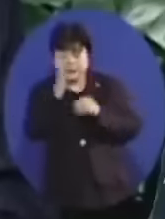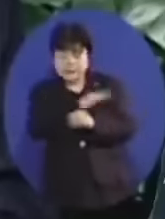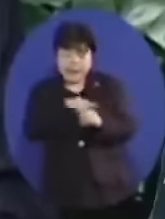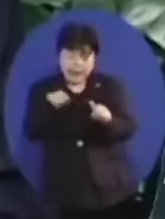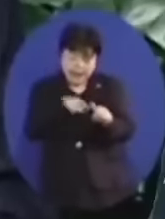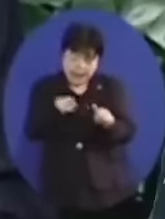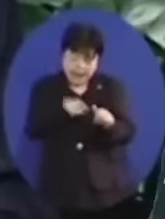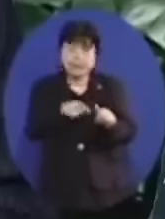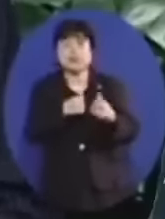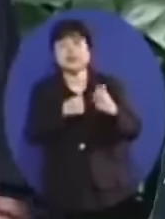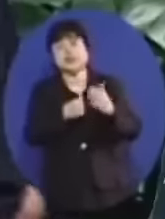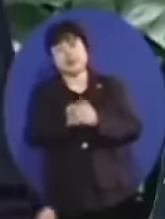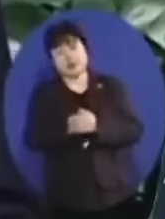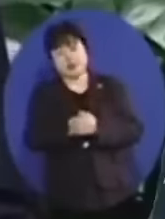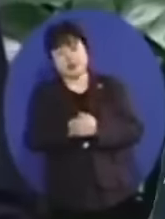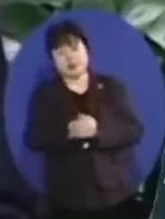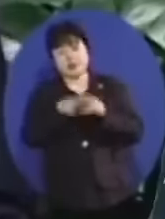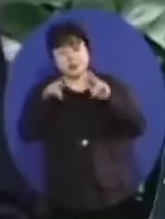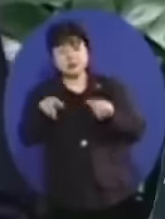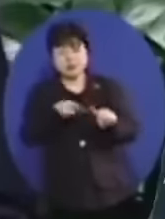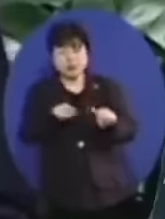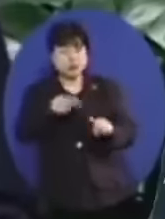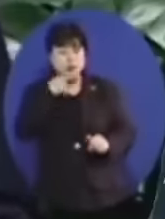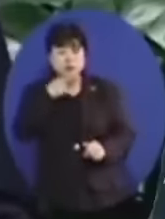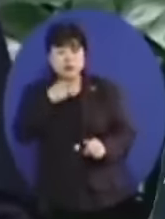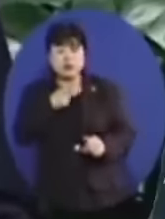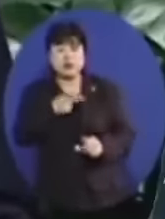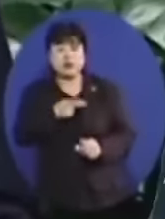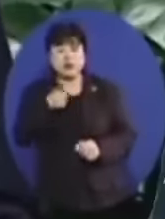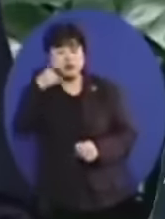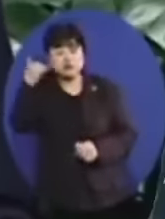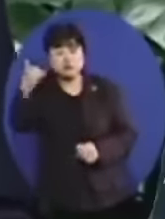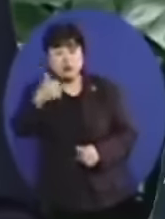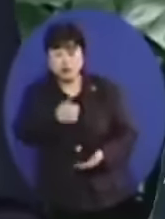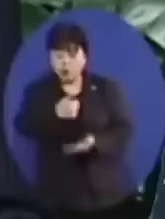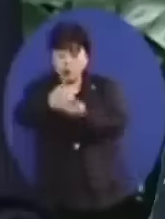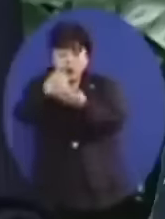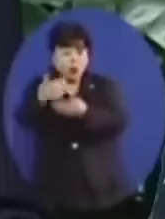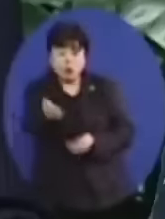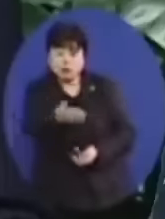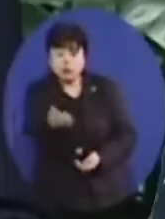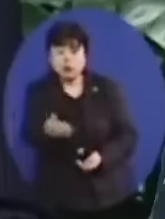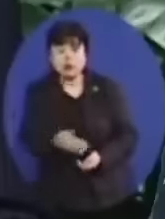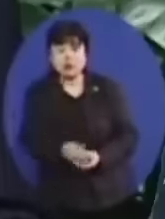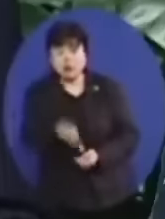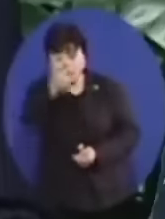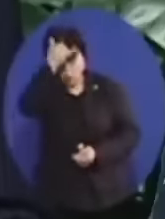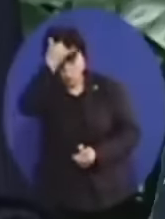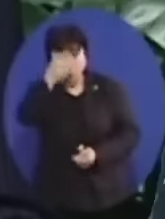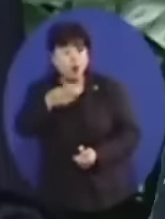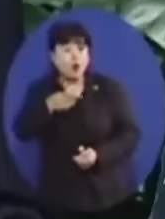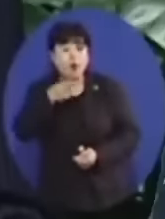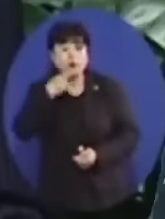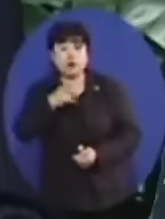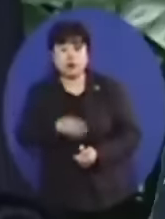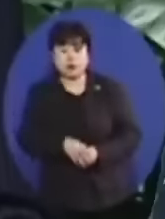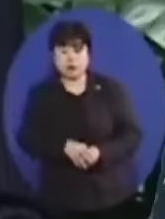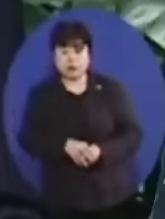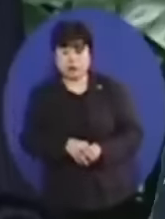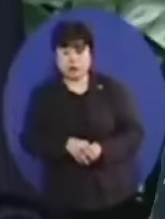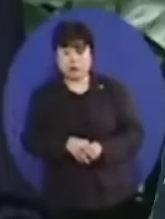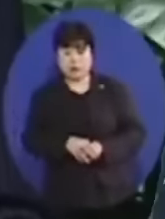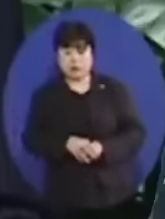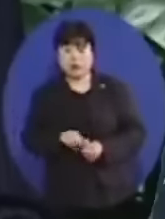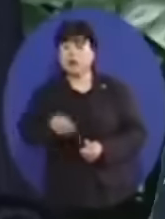받았기 때문인 것입니다. 그런데 요사이는 그런 교육을 안 하기 때문에 부모 공경이나 효도 같은 건 지나간